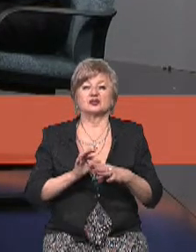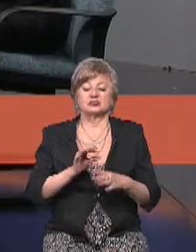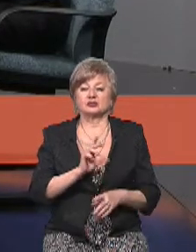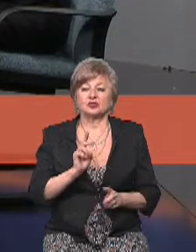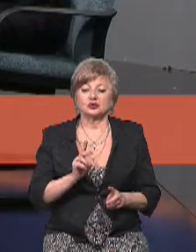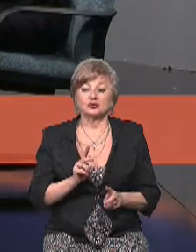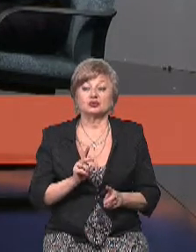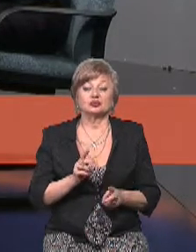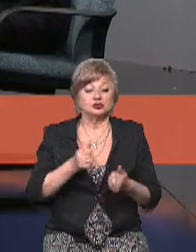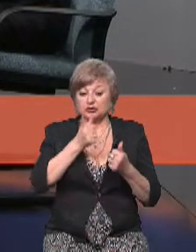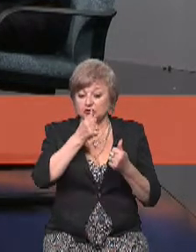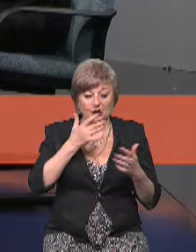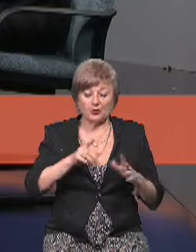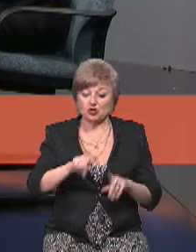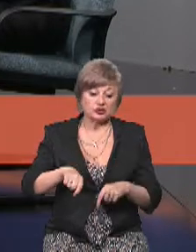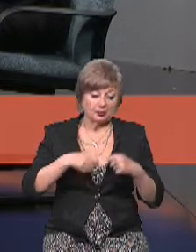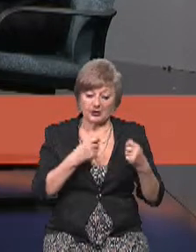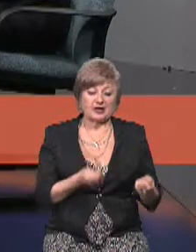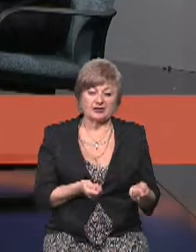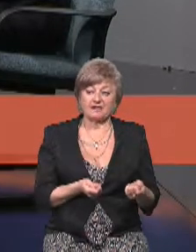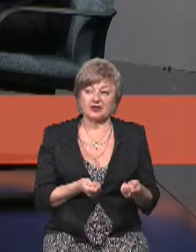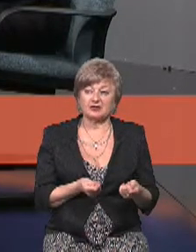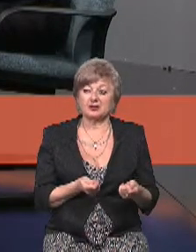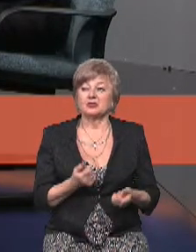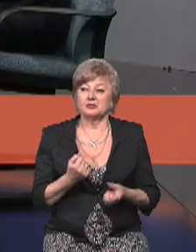на іноземній реєстрації, не може передавати цей автомобіль?